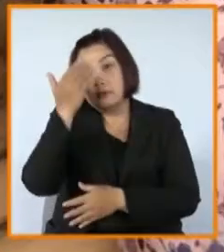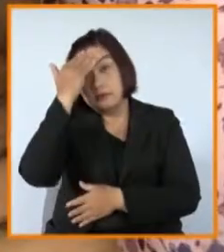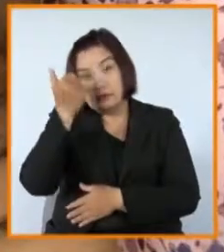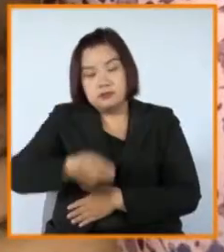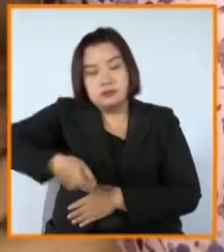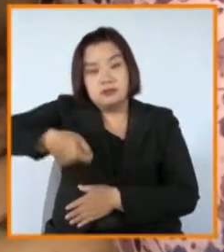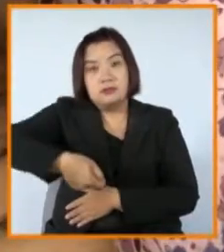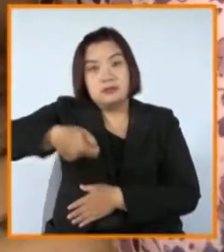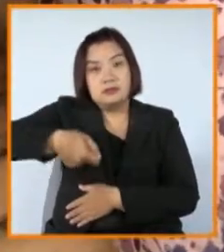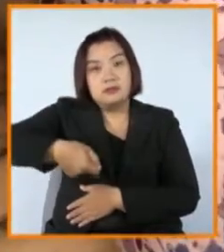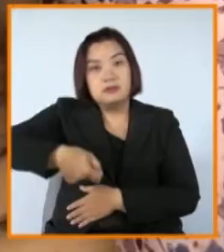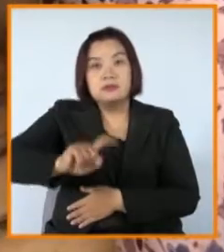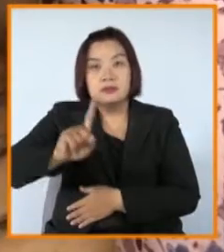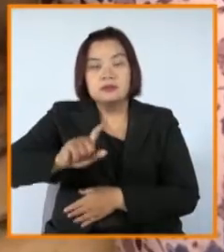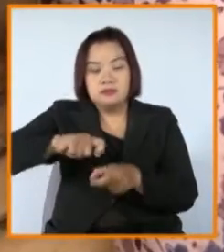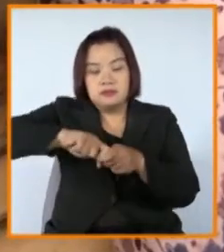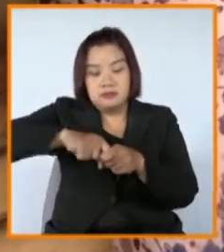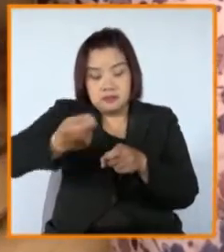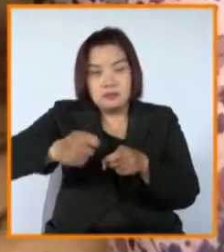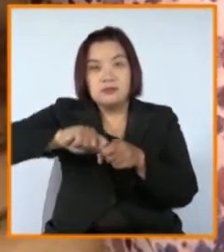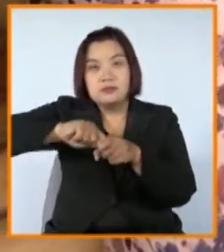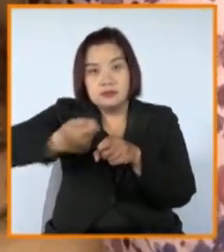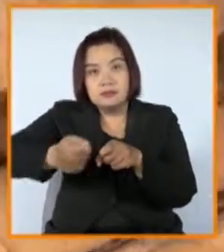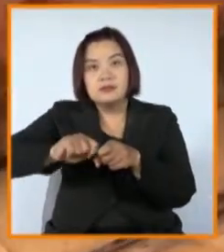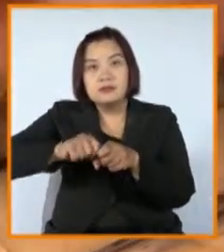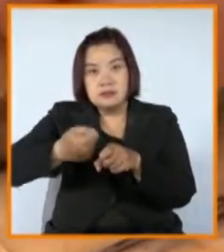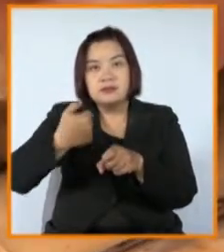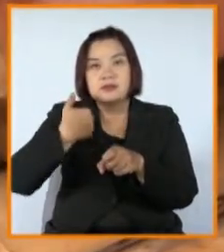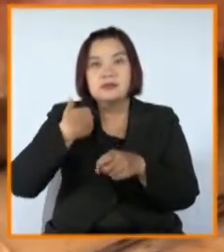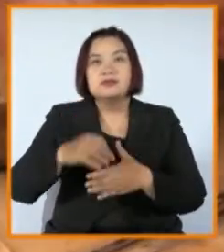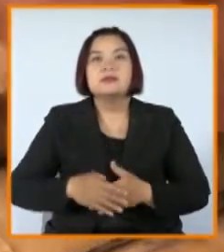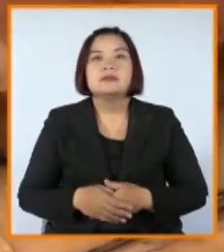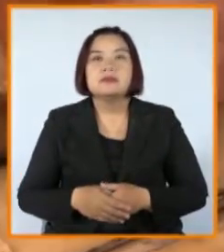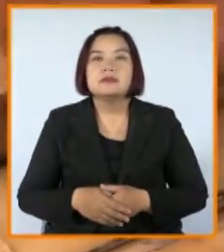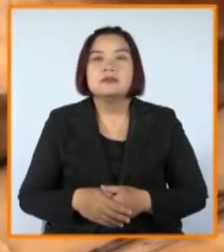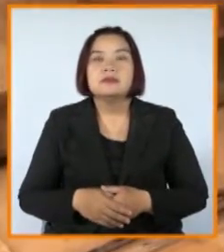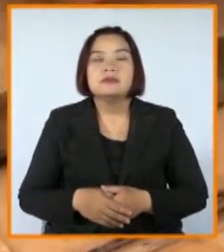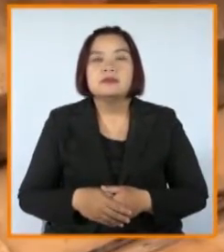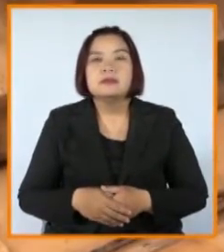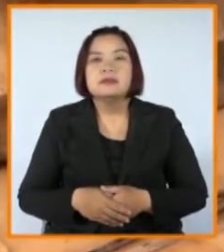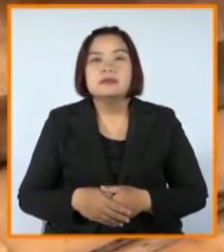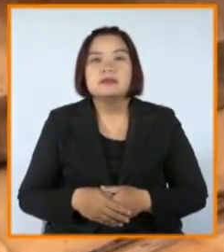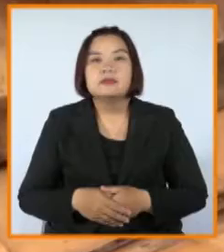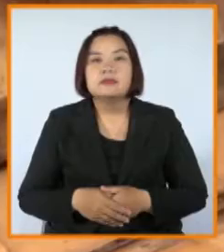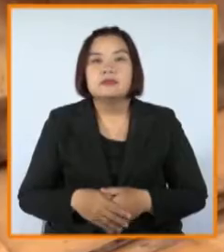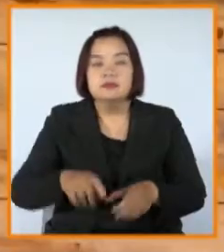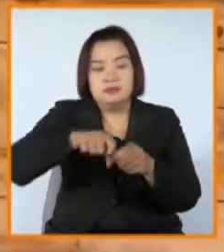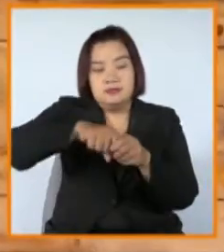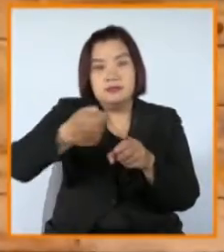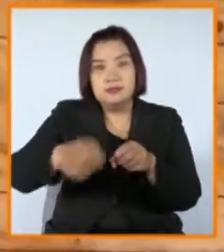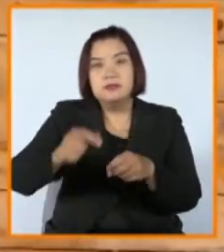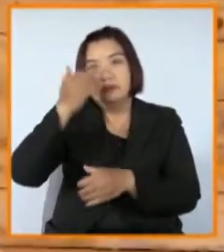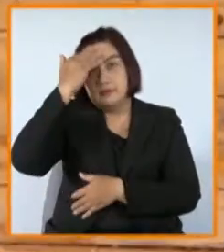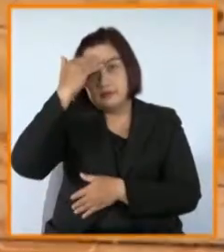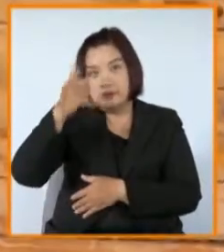แบบนี้จากนั้นก็ค่อยๆแกะเนื้อหอมนะคะเนื้อหอยหอมเนี่ยแหละค่ะที่ลวกเสร็จแล้วออกมาจากนั้